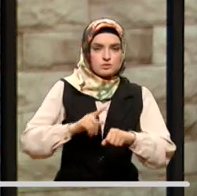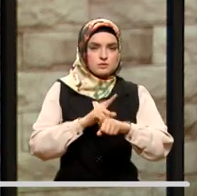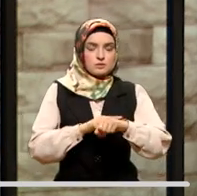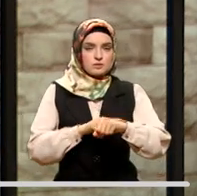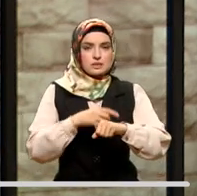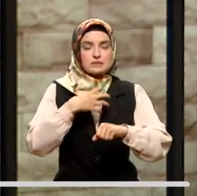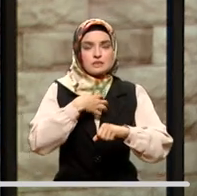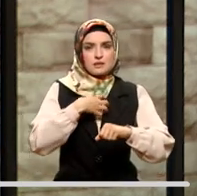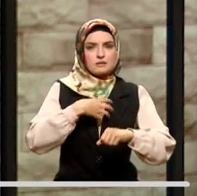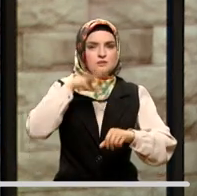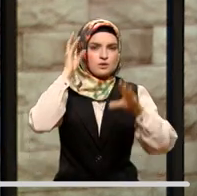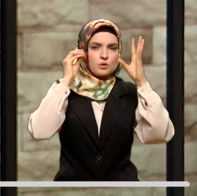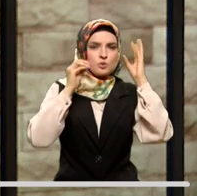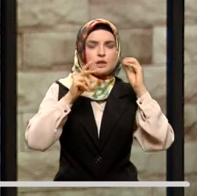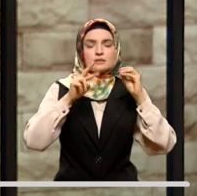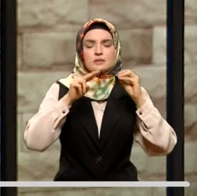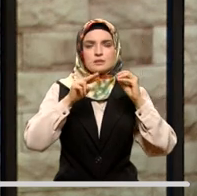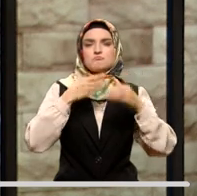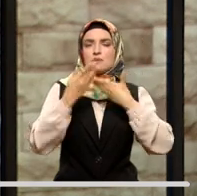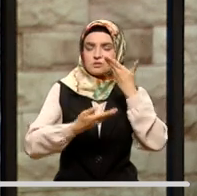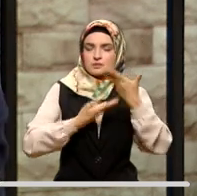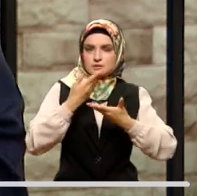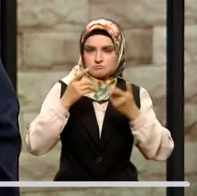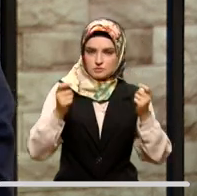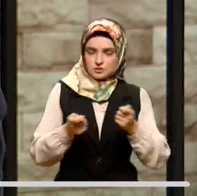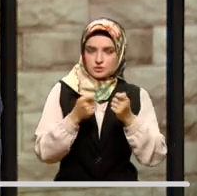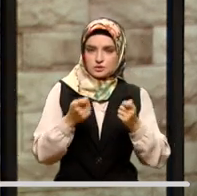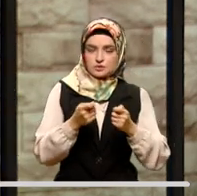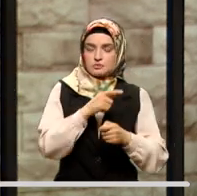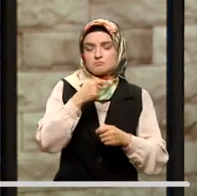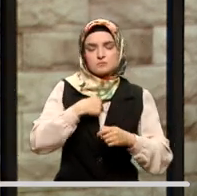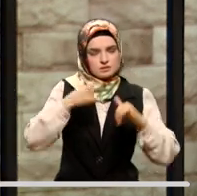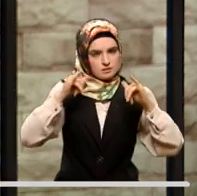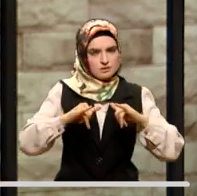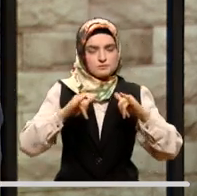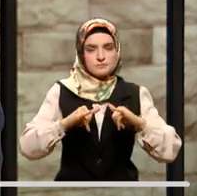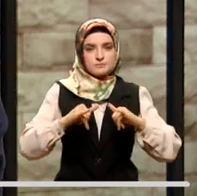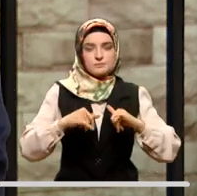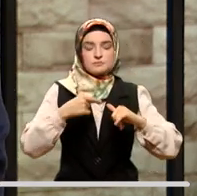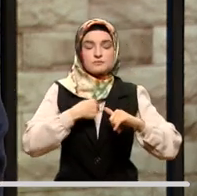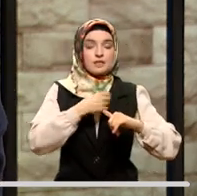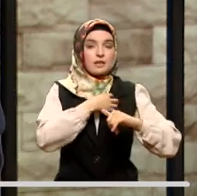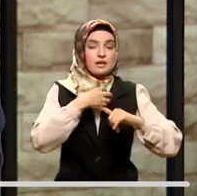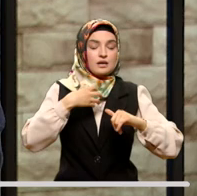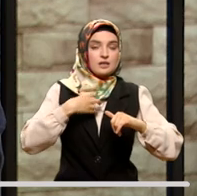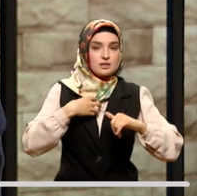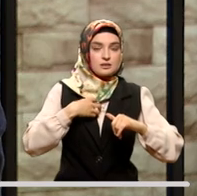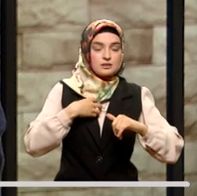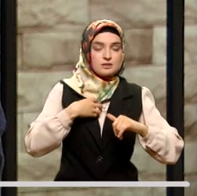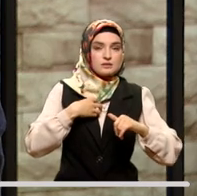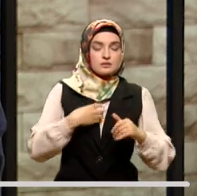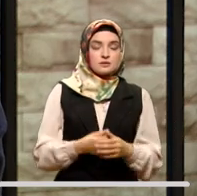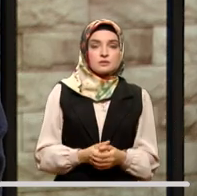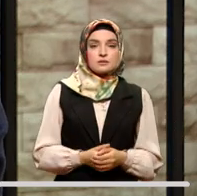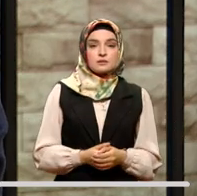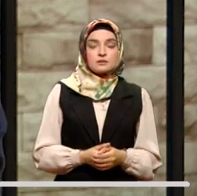kendi alabildiği şekilde vermeye çalışacaktır. Yani biz de öyle. Yani ben annemden, rahmetli annem gerçekten